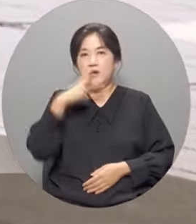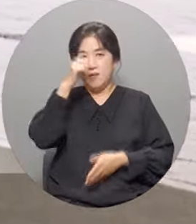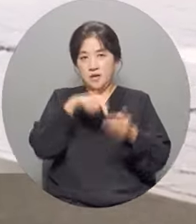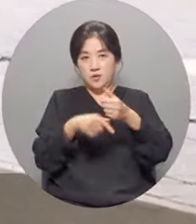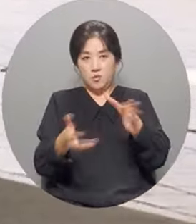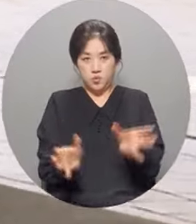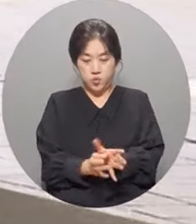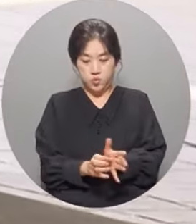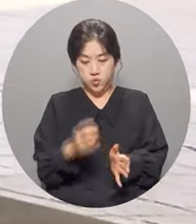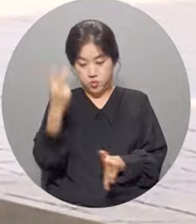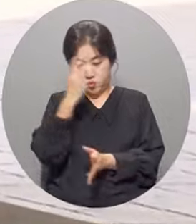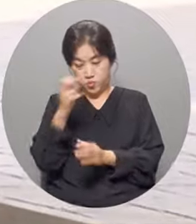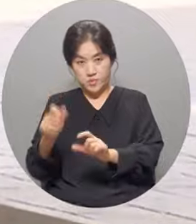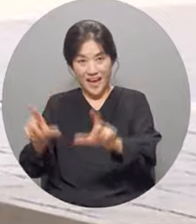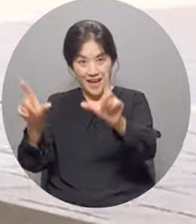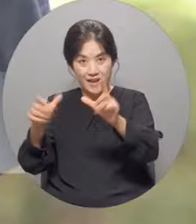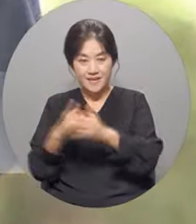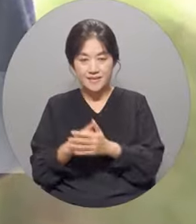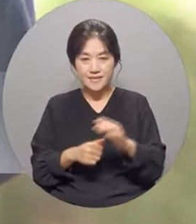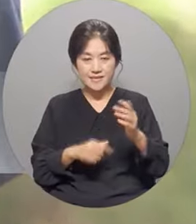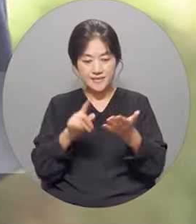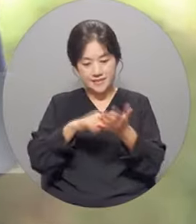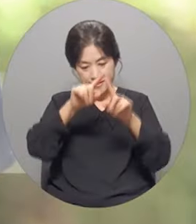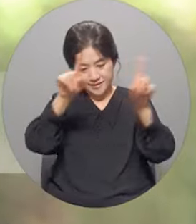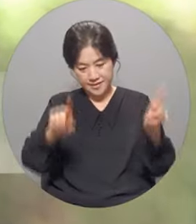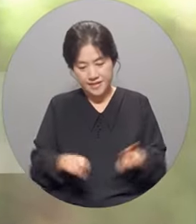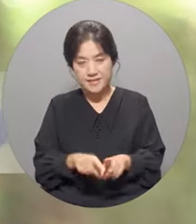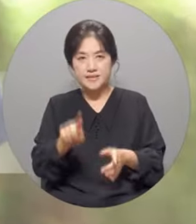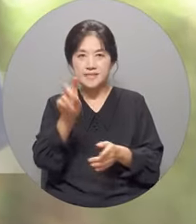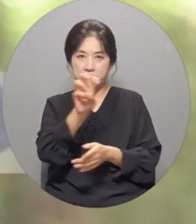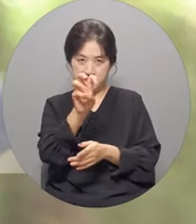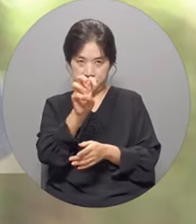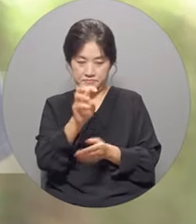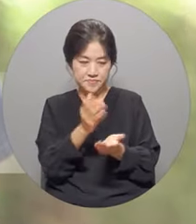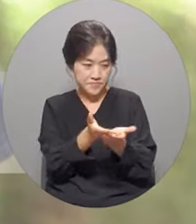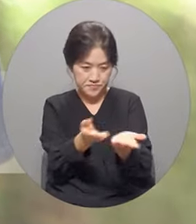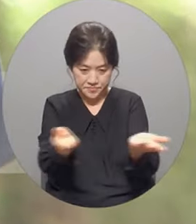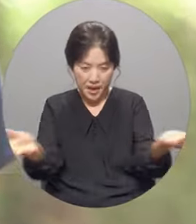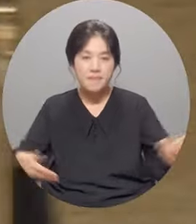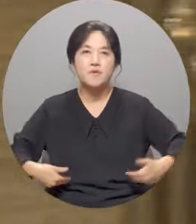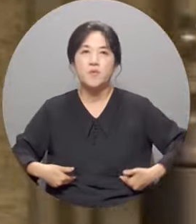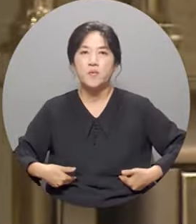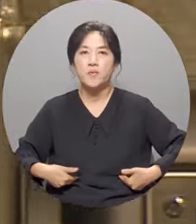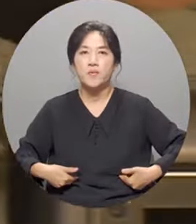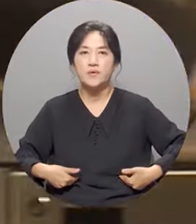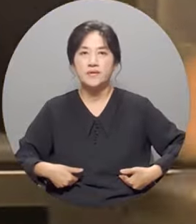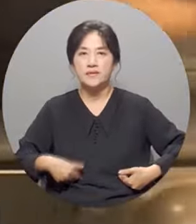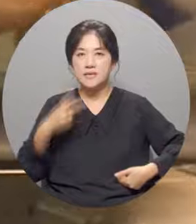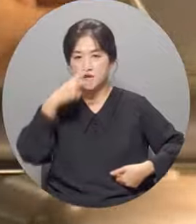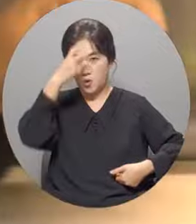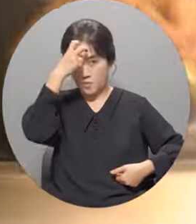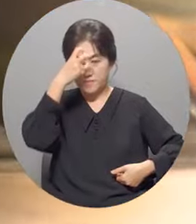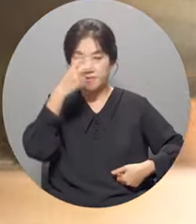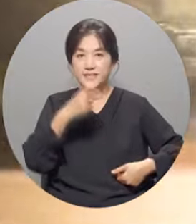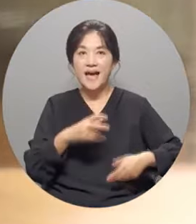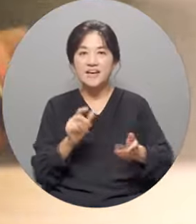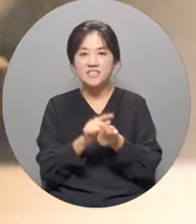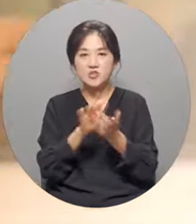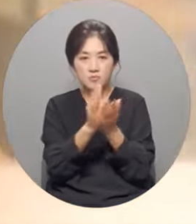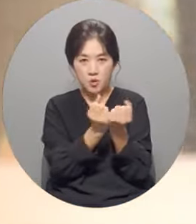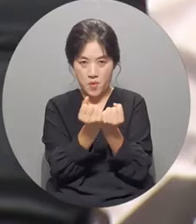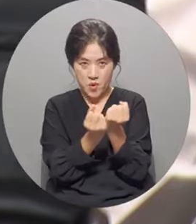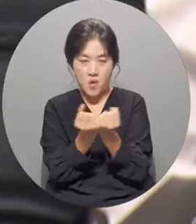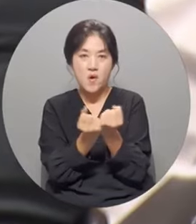수사팀은 심의 당일 30쪽 이내 의견서를 심의위원들에게 제출해야 합니다. 검사가 직접 사건을 설명도